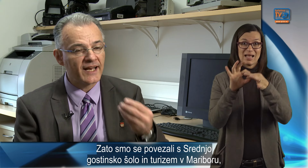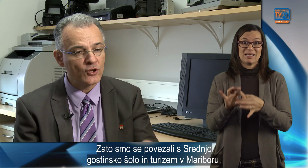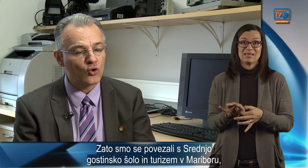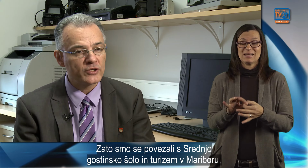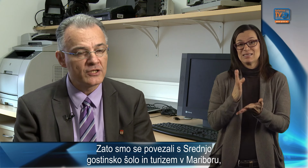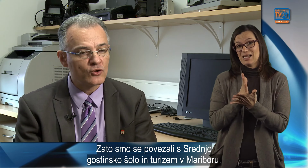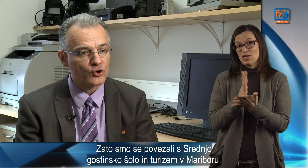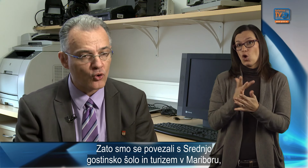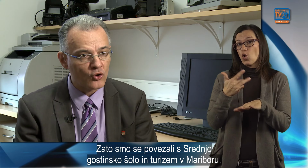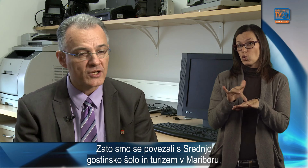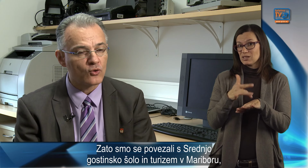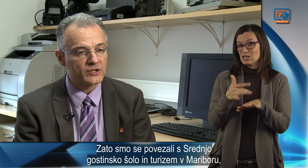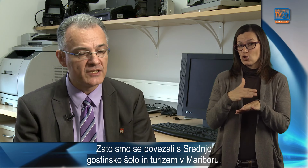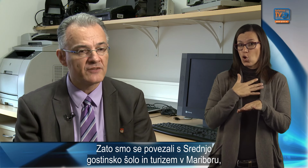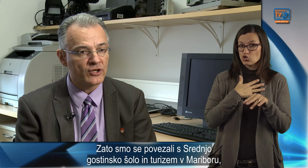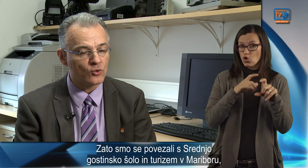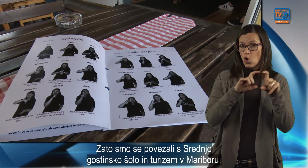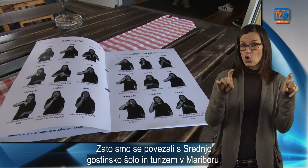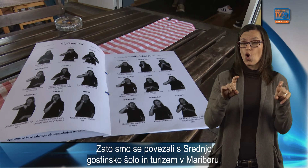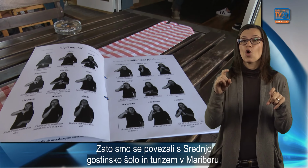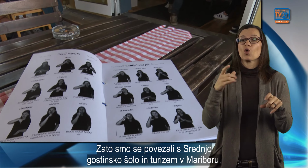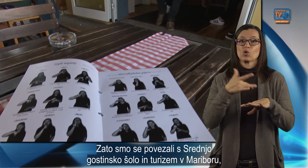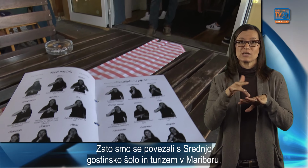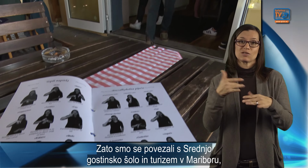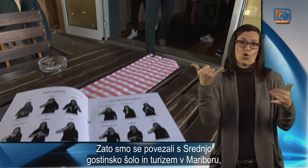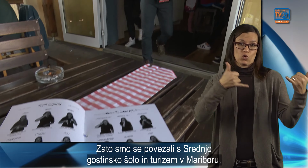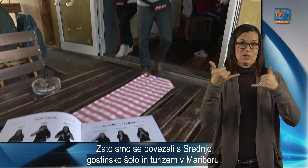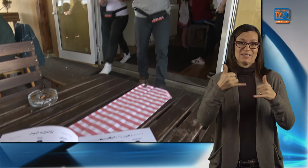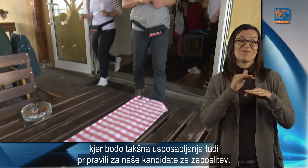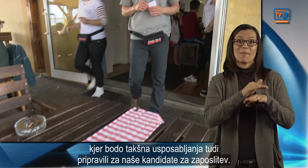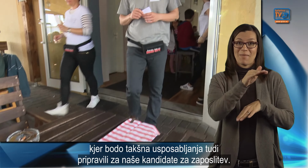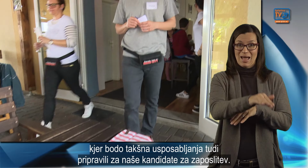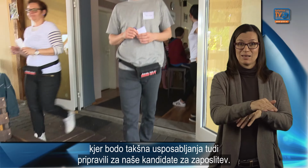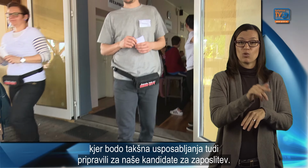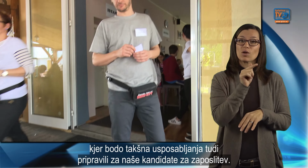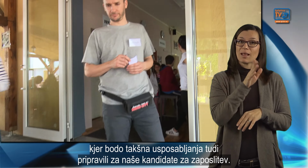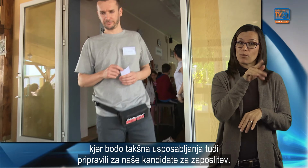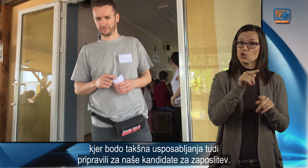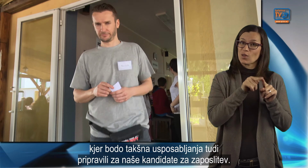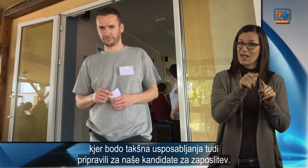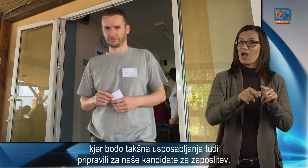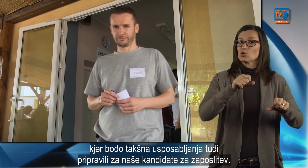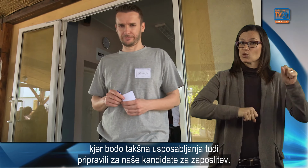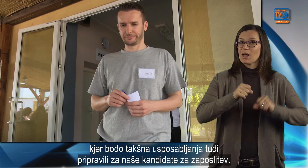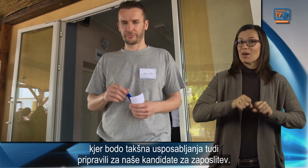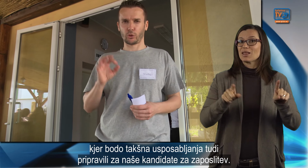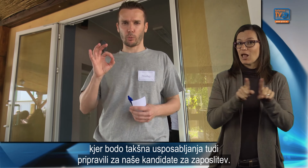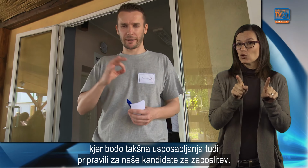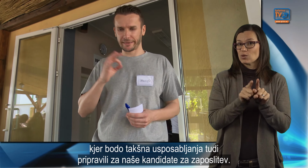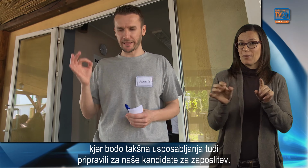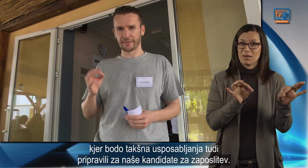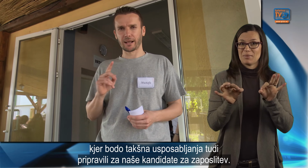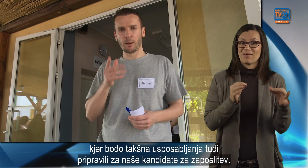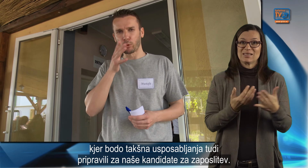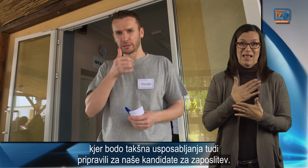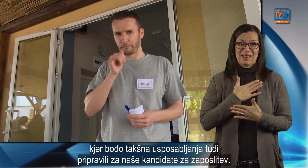srednjo gostinsko šolo za gostinstvo in turizem v Mariboru, kjer bojo takšno usposabljanje tudi pripravili za naše